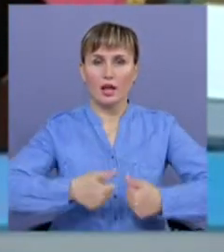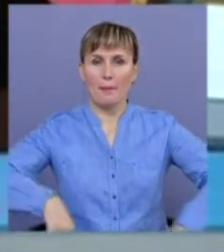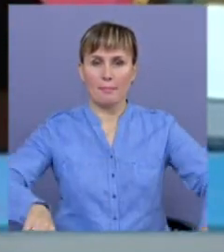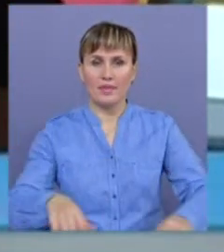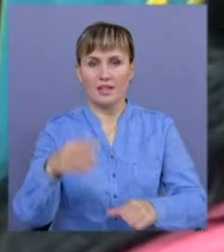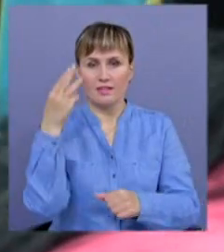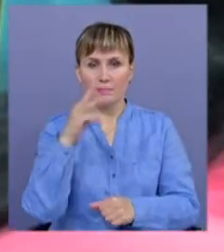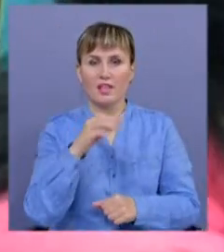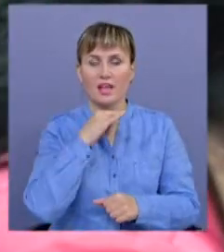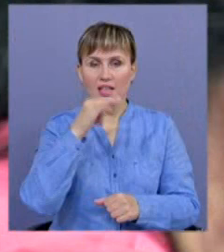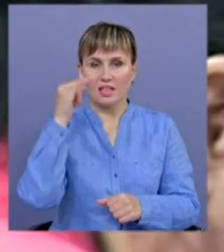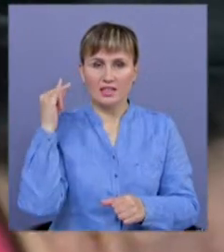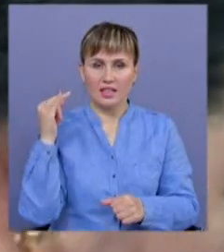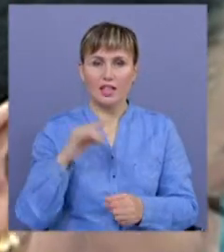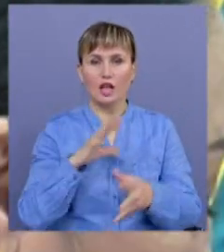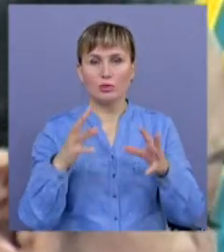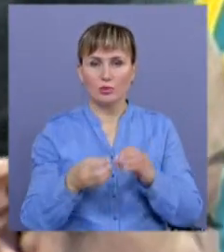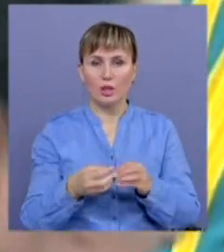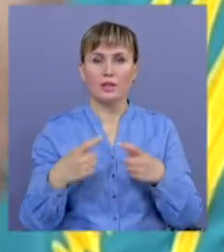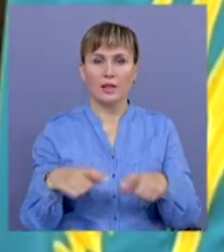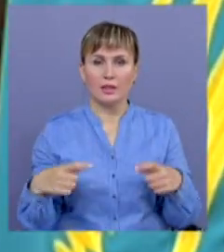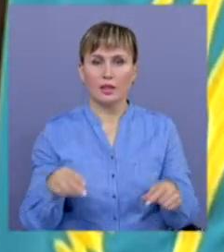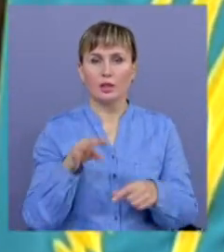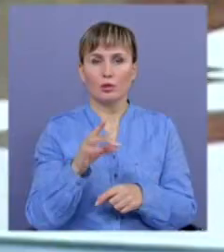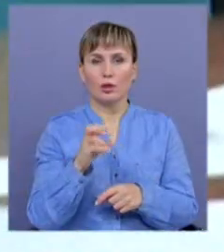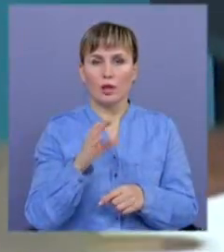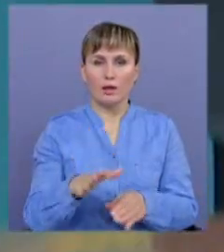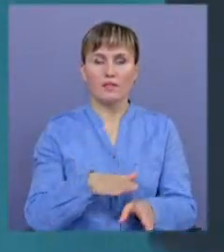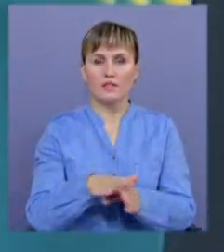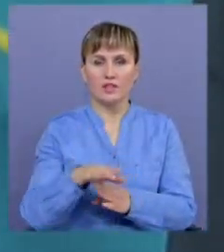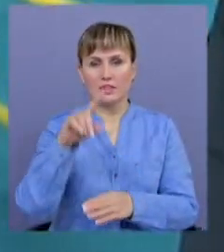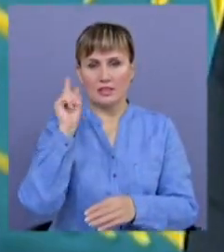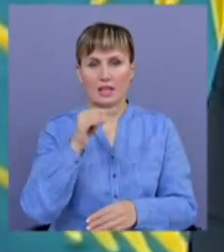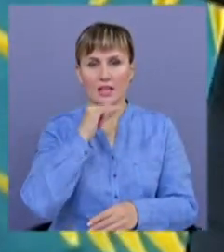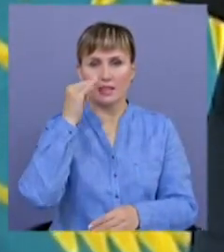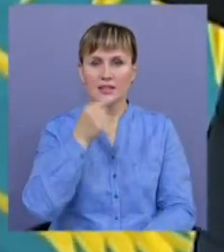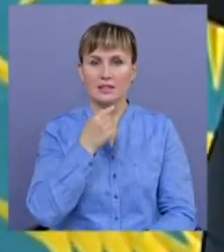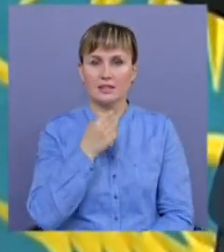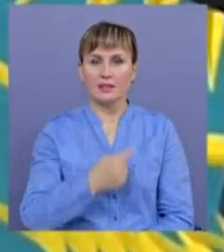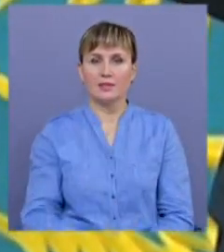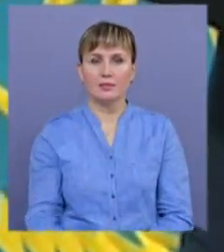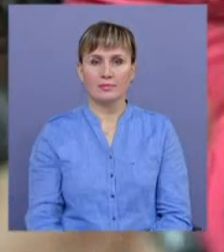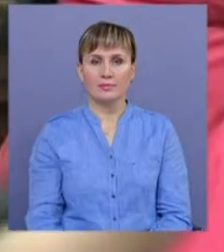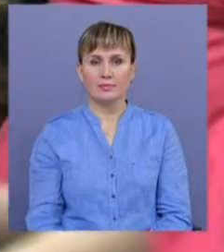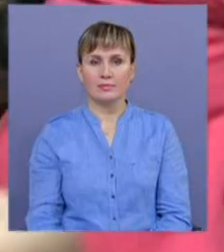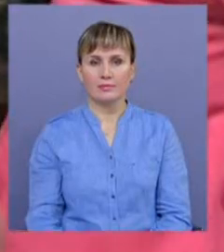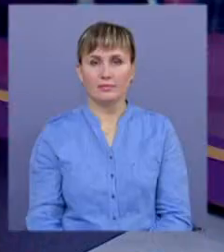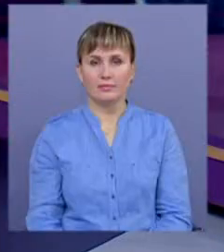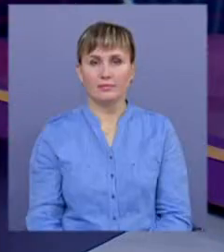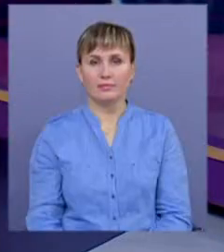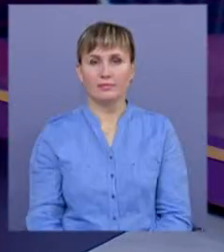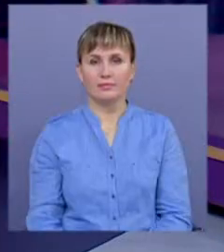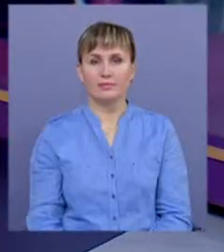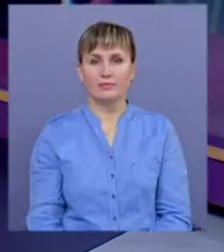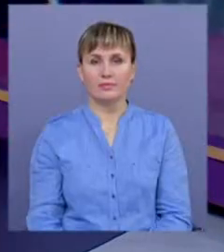геополитике современного Казахстана. Результат теста – Токаев в совершенстве владеет казахским языком.